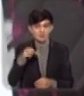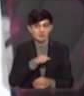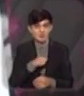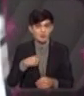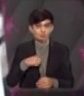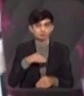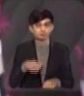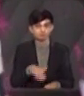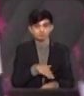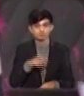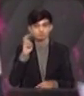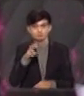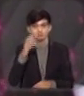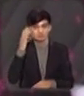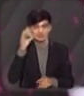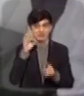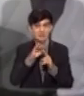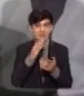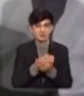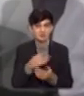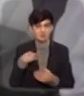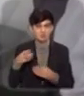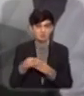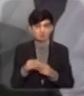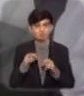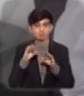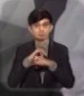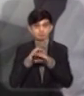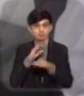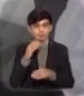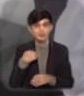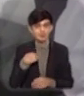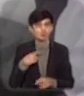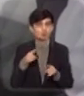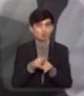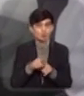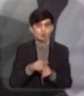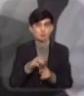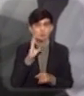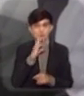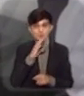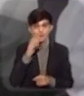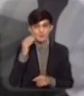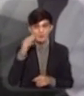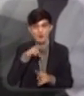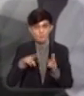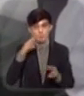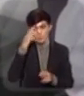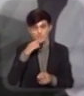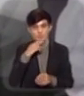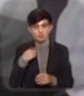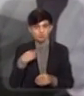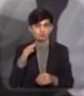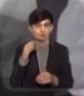аяқтарымен бастырамыз деп мақсат қойған. Бізде осылай әкеміз сияқты ата-анамызды Меккеге апаруға